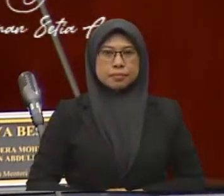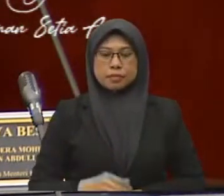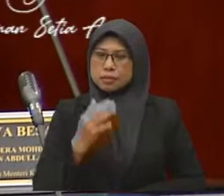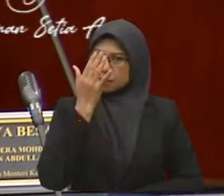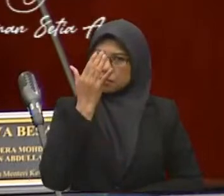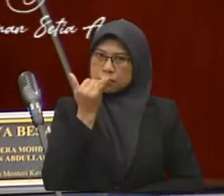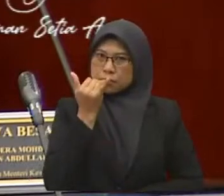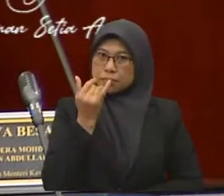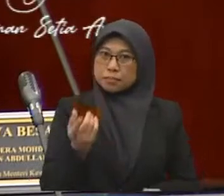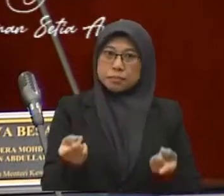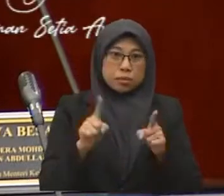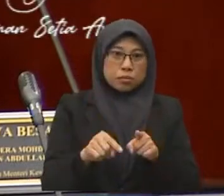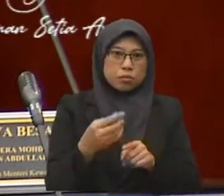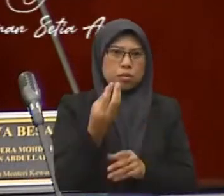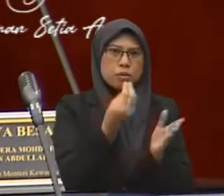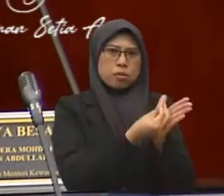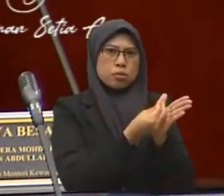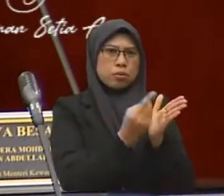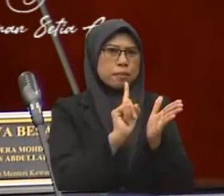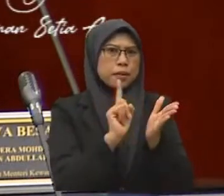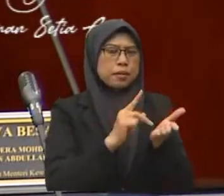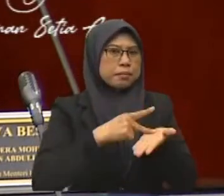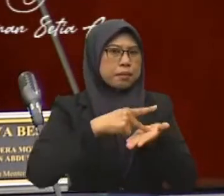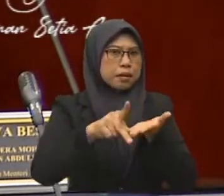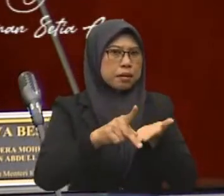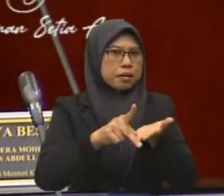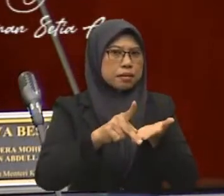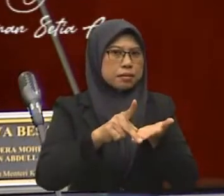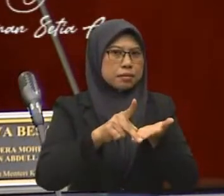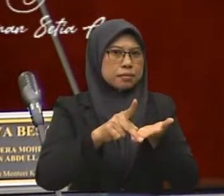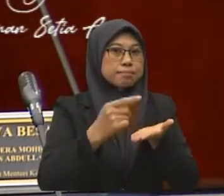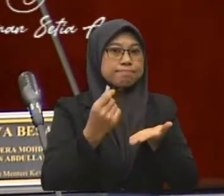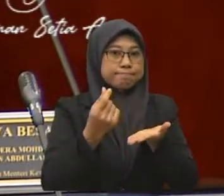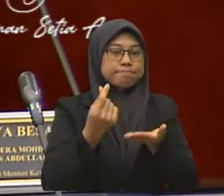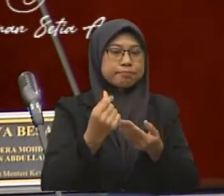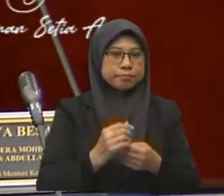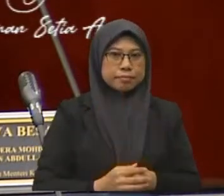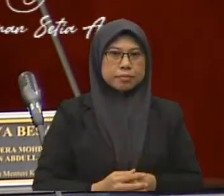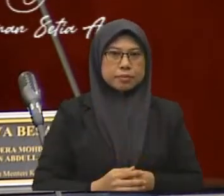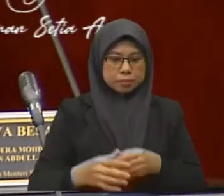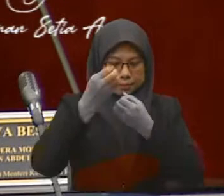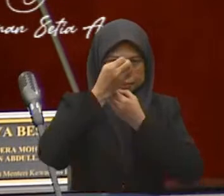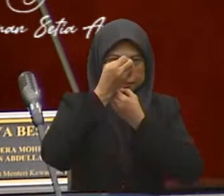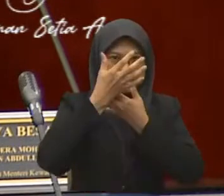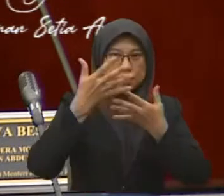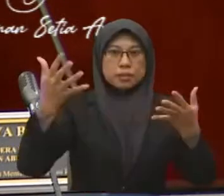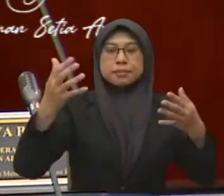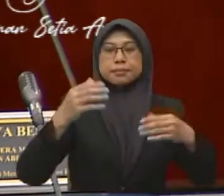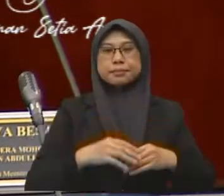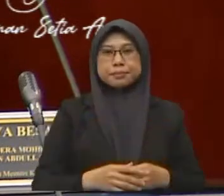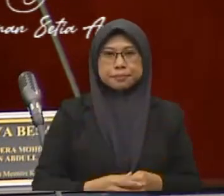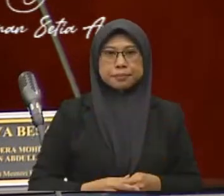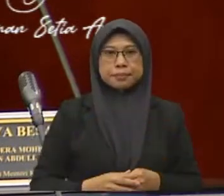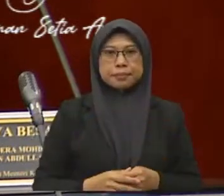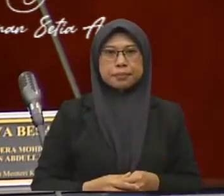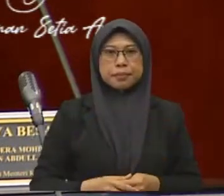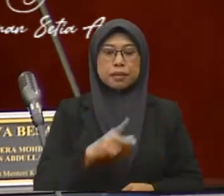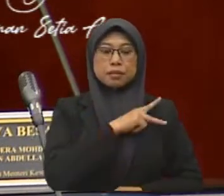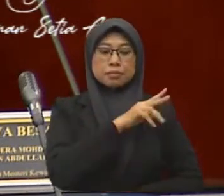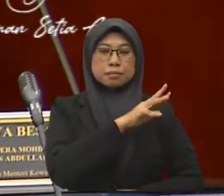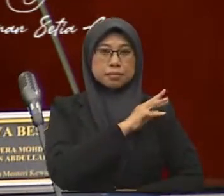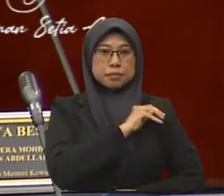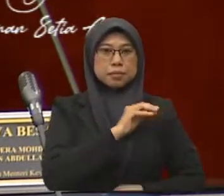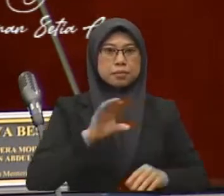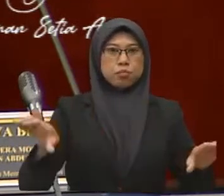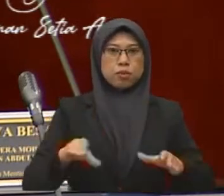kenapa terjadi, mana duit yang dibayar. Ya? Untuk pengetahuan semua dan juga Padang Serai, Kementerian